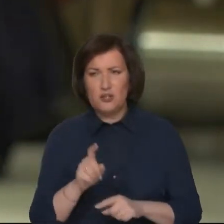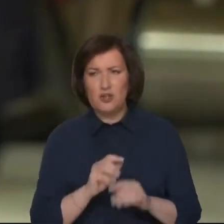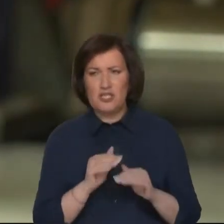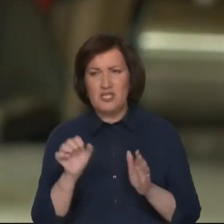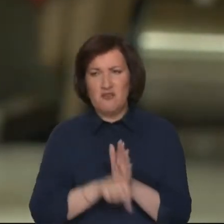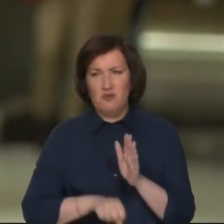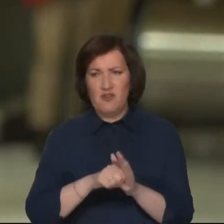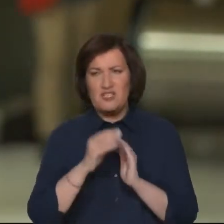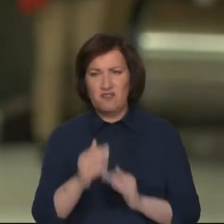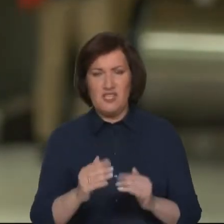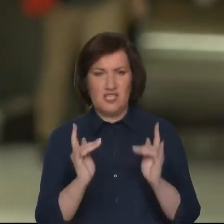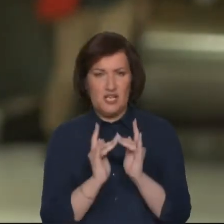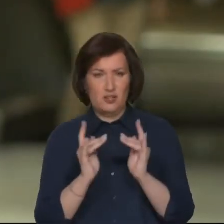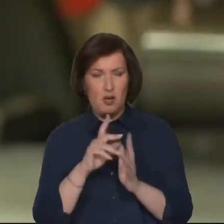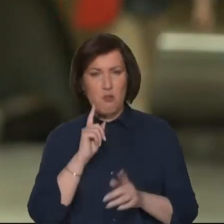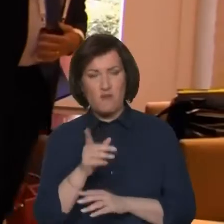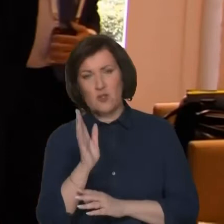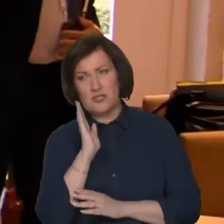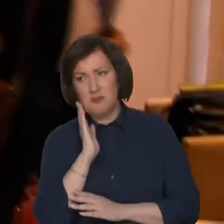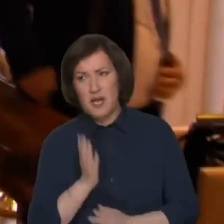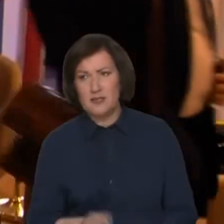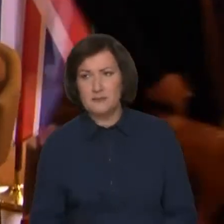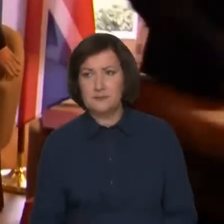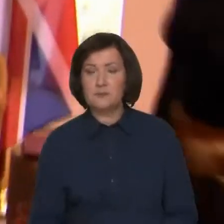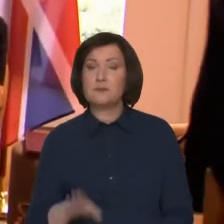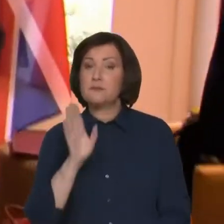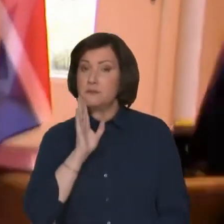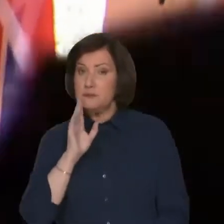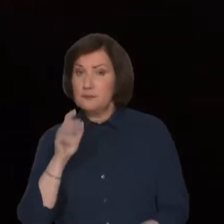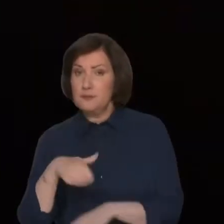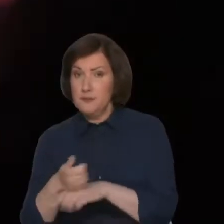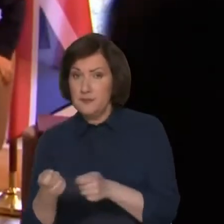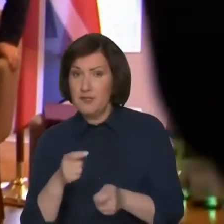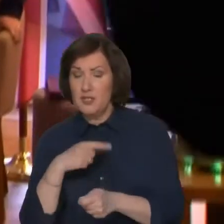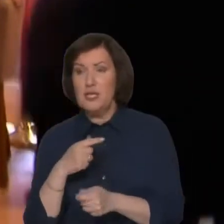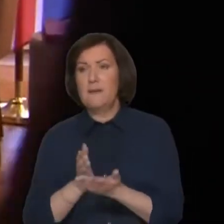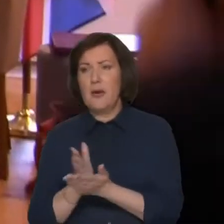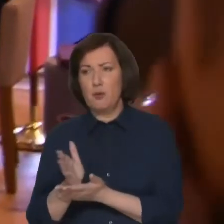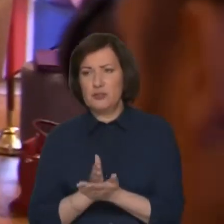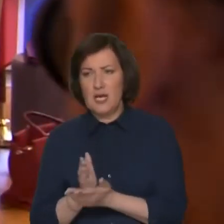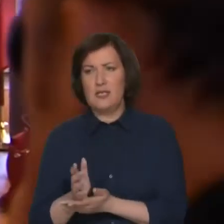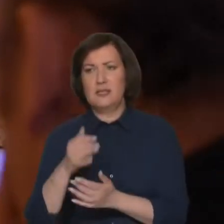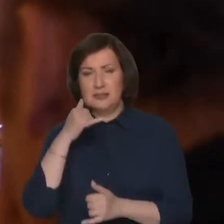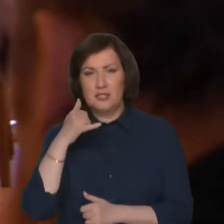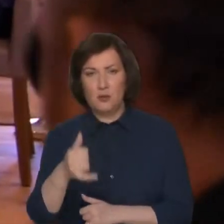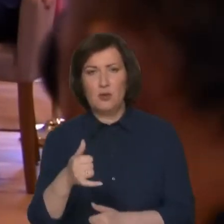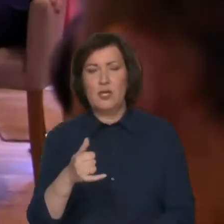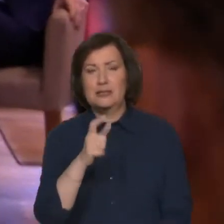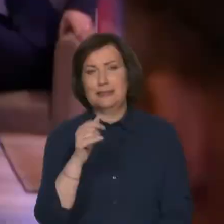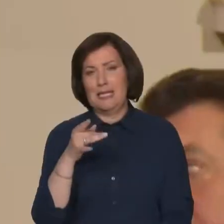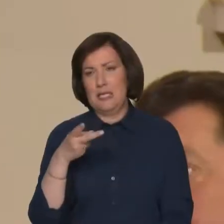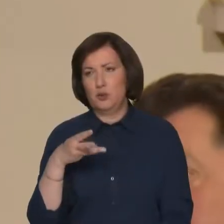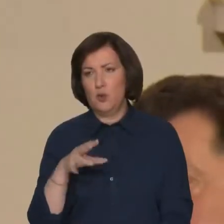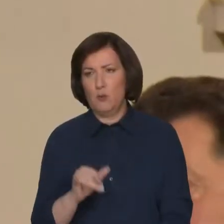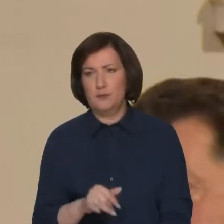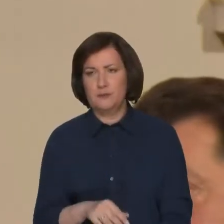дітей вбивають у їхніх ліжках, поки вони сплять. Ліз Страс скаже, на посаді прем'єра перш за все зателефонує Володимиру